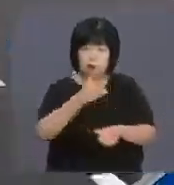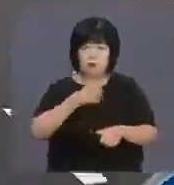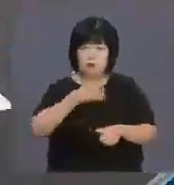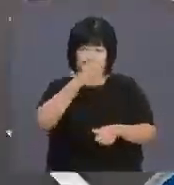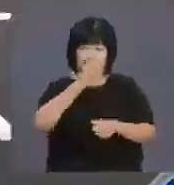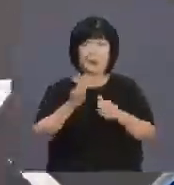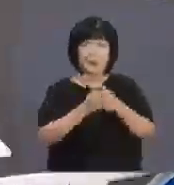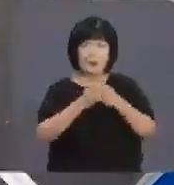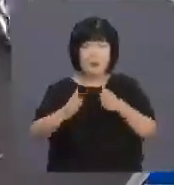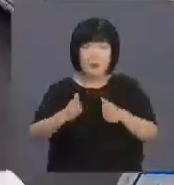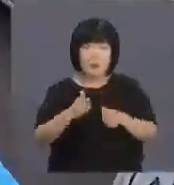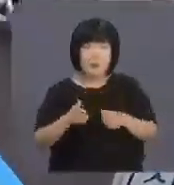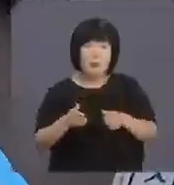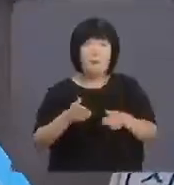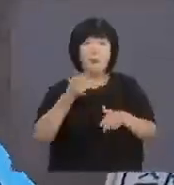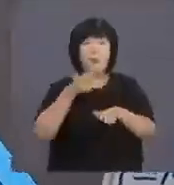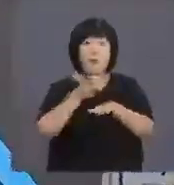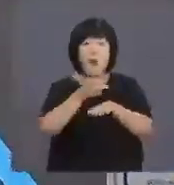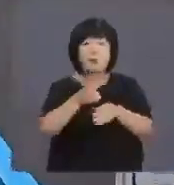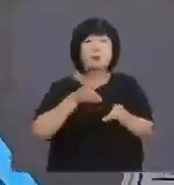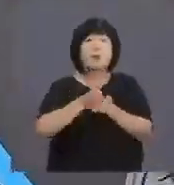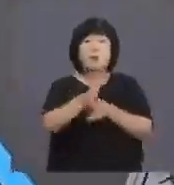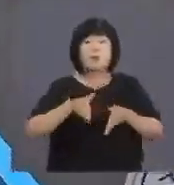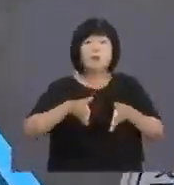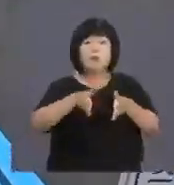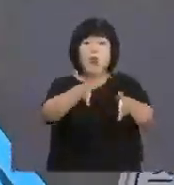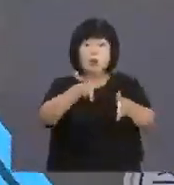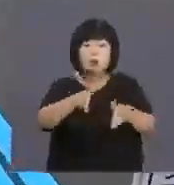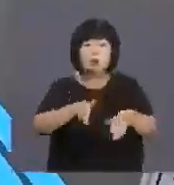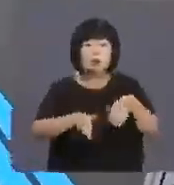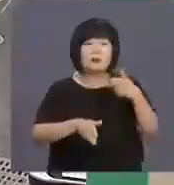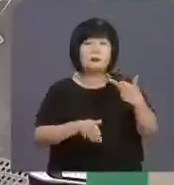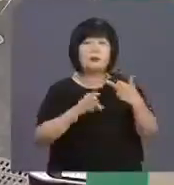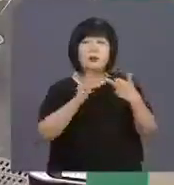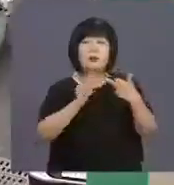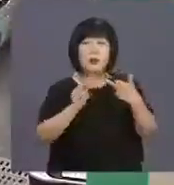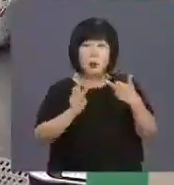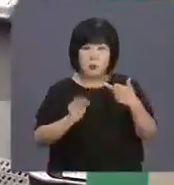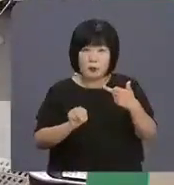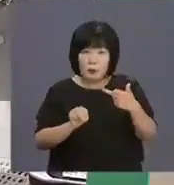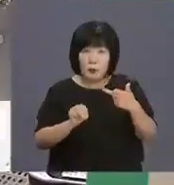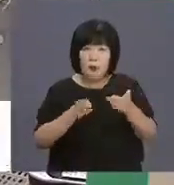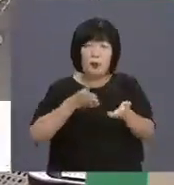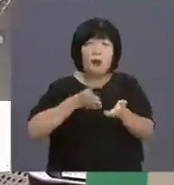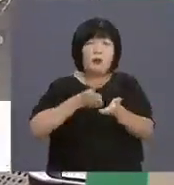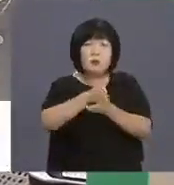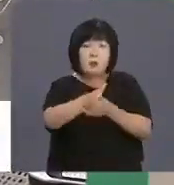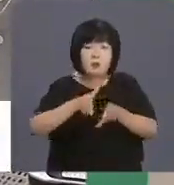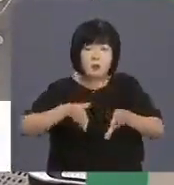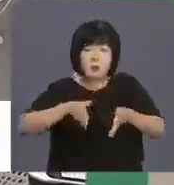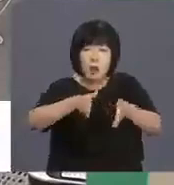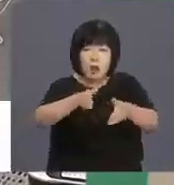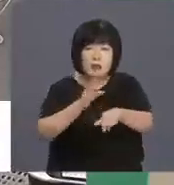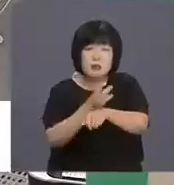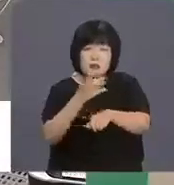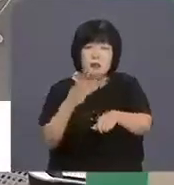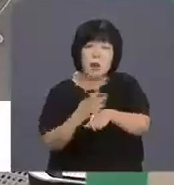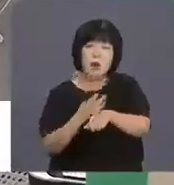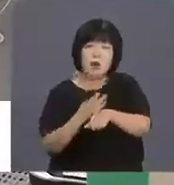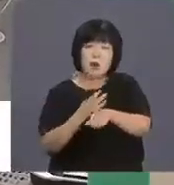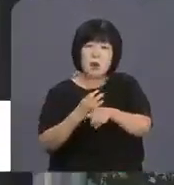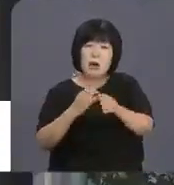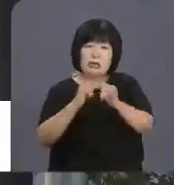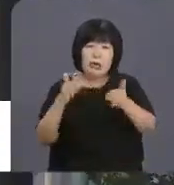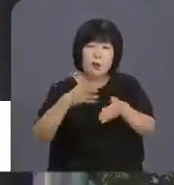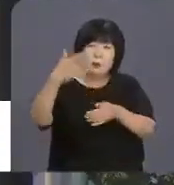부산 도심을 따라 들어선 버스 전용 차로 구간은 17km. 전용 차로에는 24시간 무인 단속 카메라가